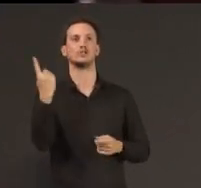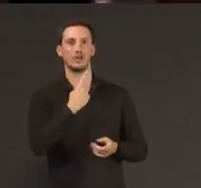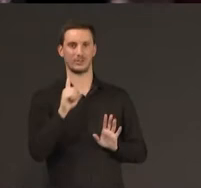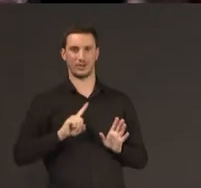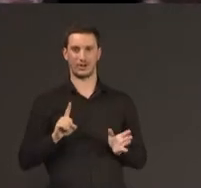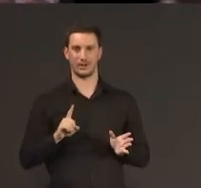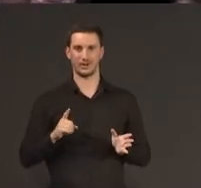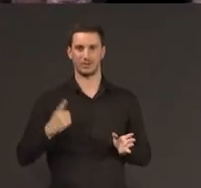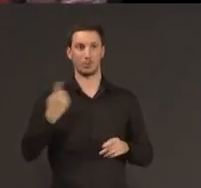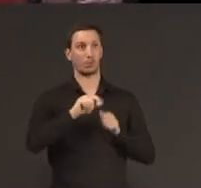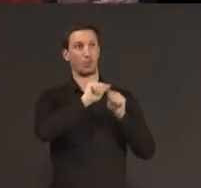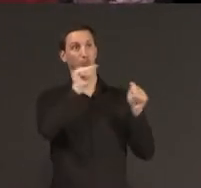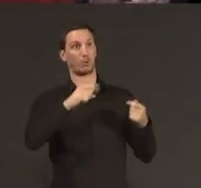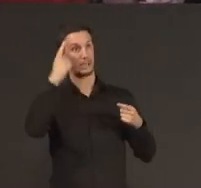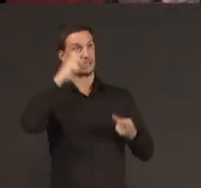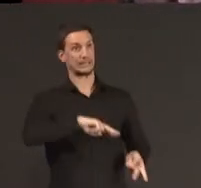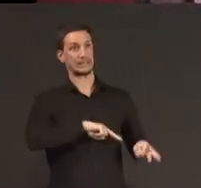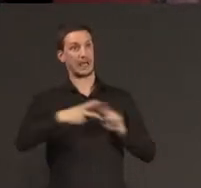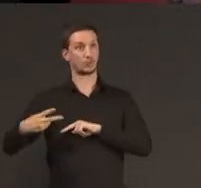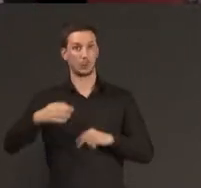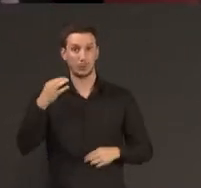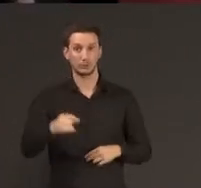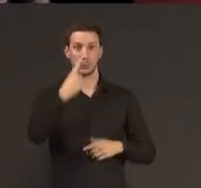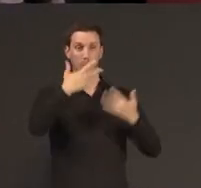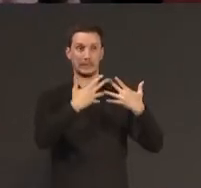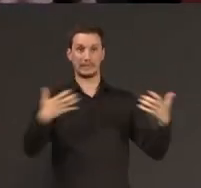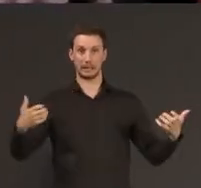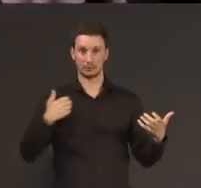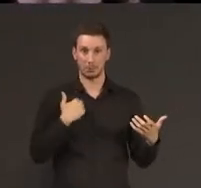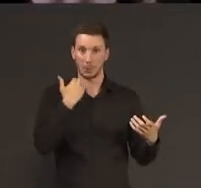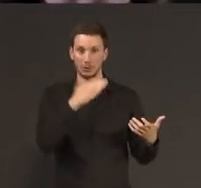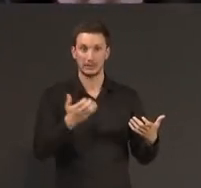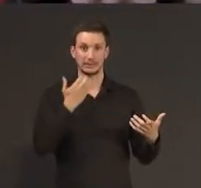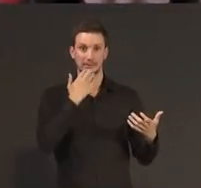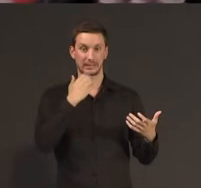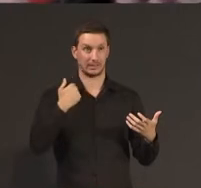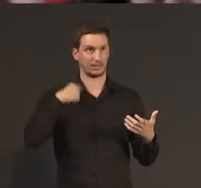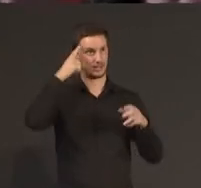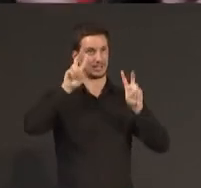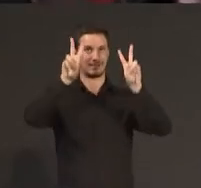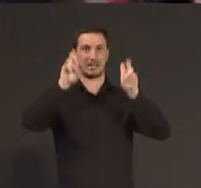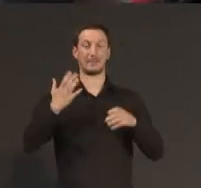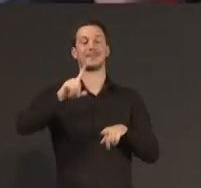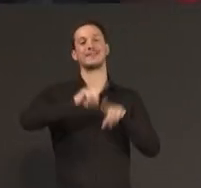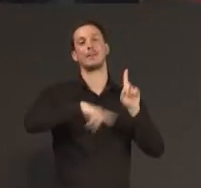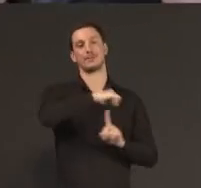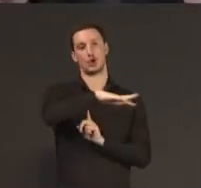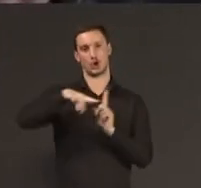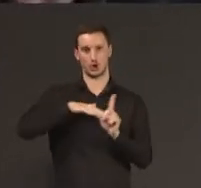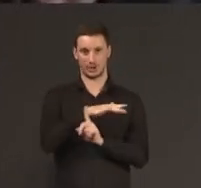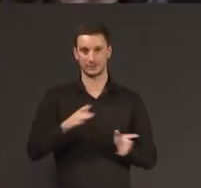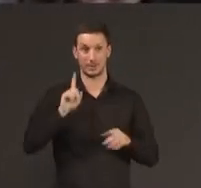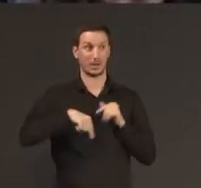només hi havia una traducció possible per un text. No coneixíem encara el nostre gran lema, depèn del context, i que